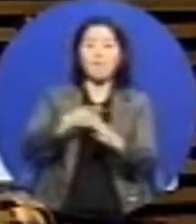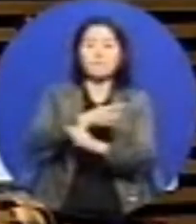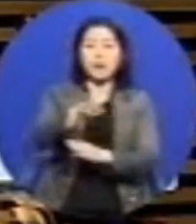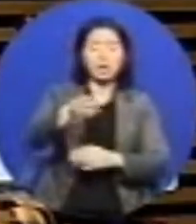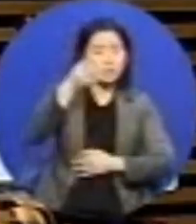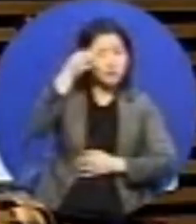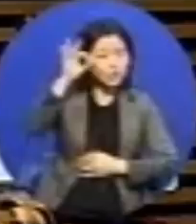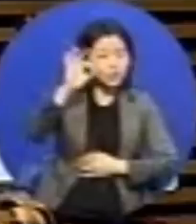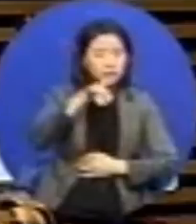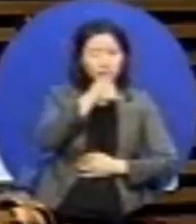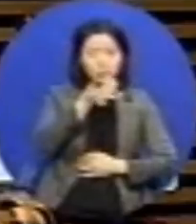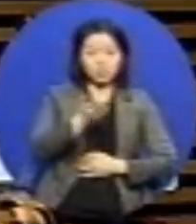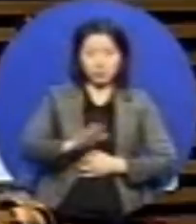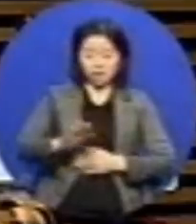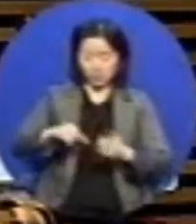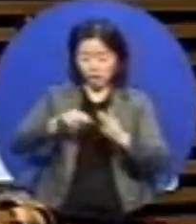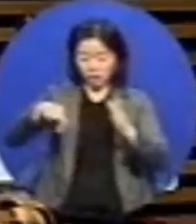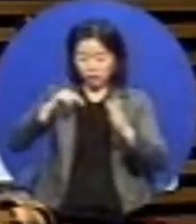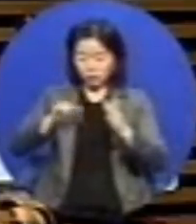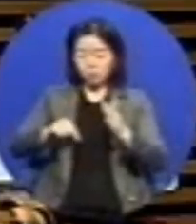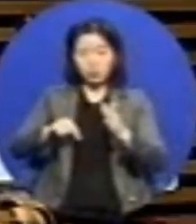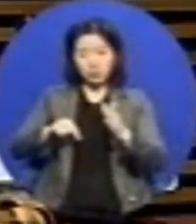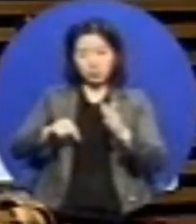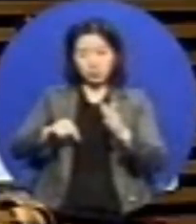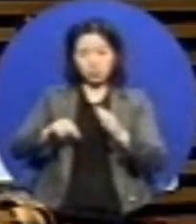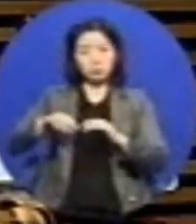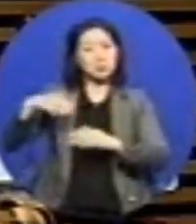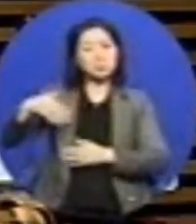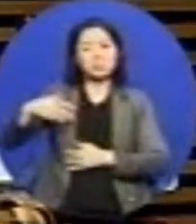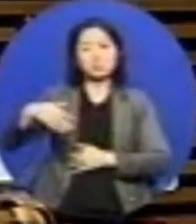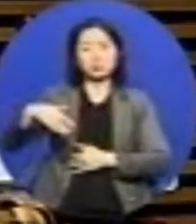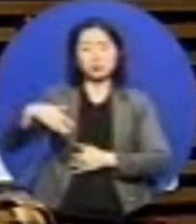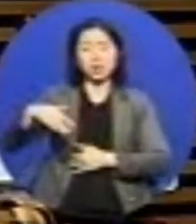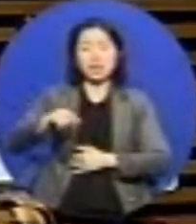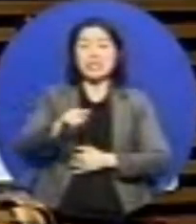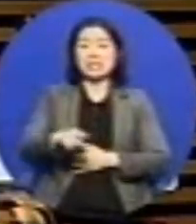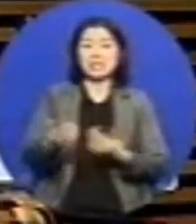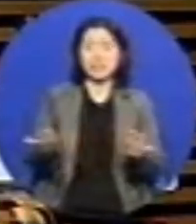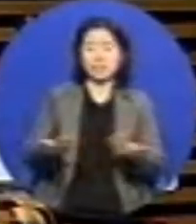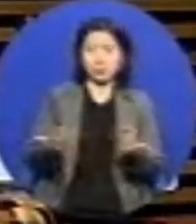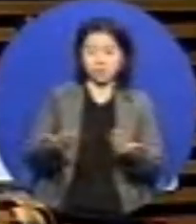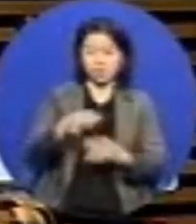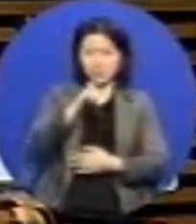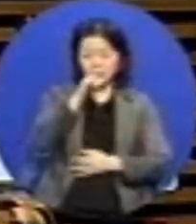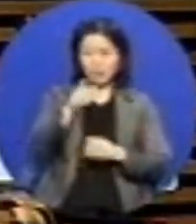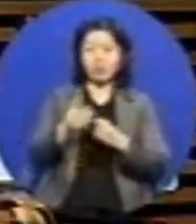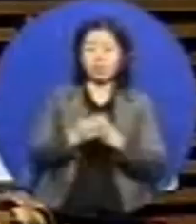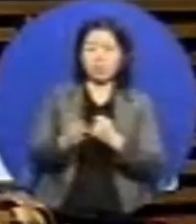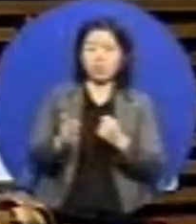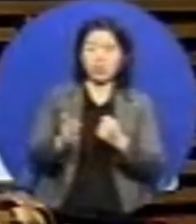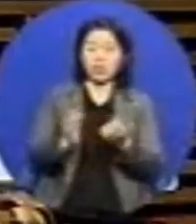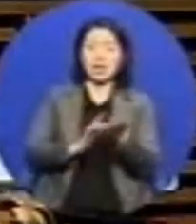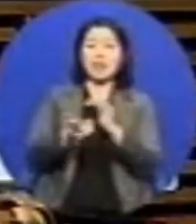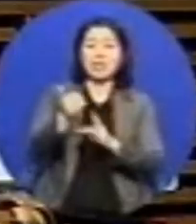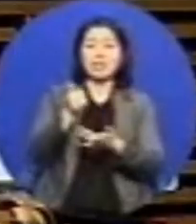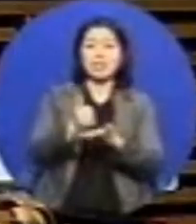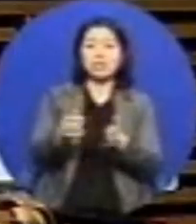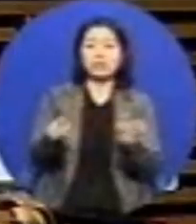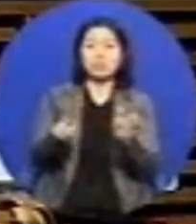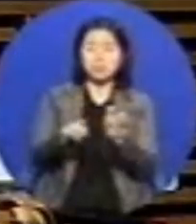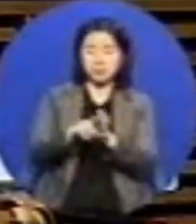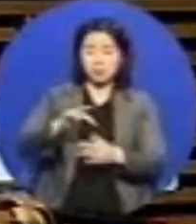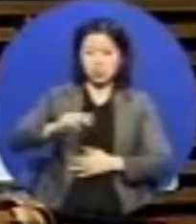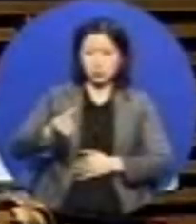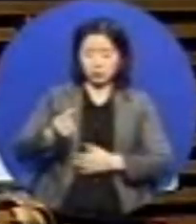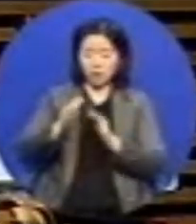가정에서는 그렇지 못한 일들이 있습니다 자 이런 일이 있다보니 예수를 믿어도 사람이